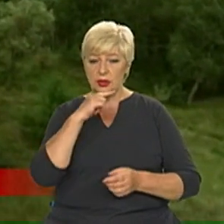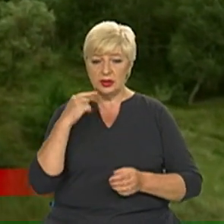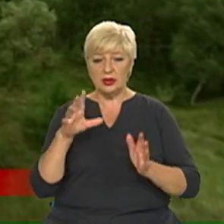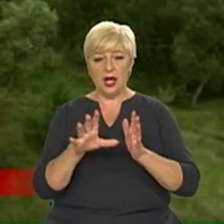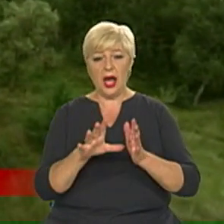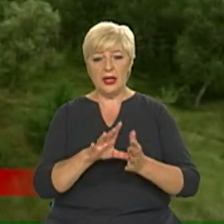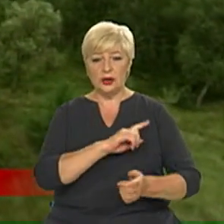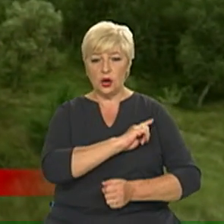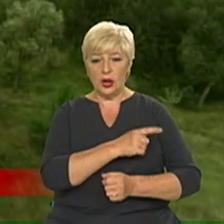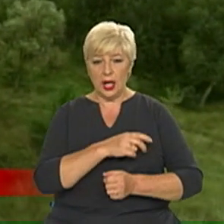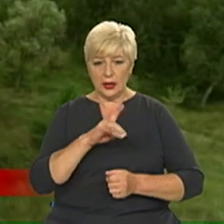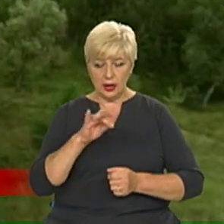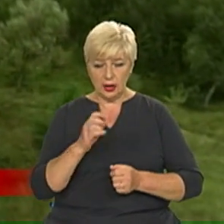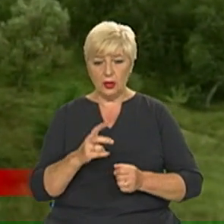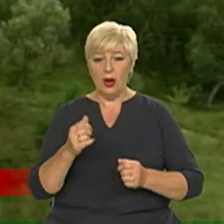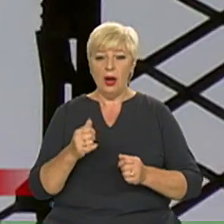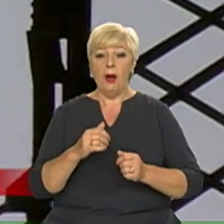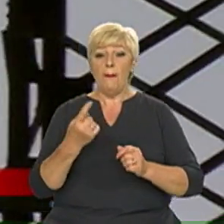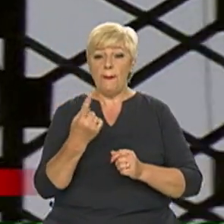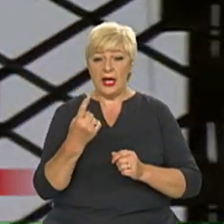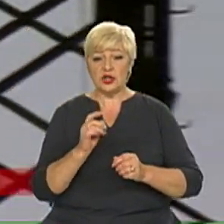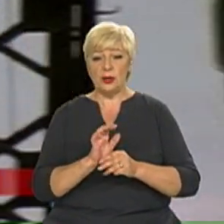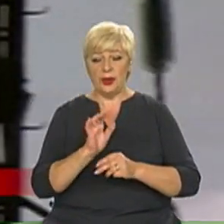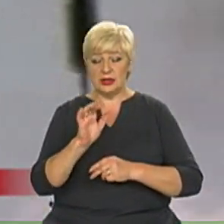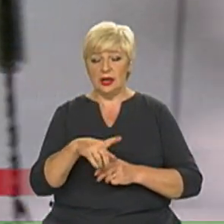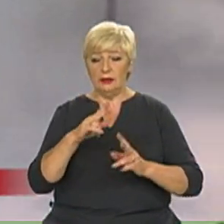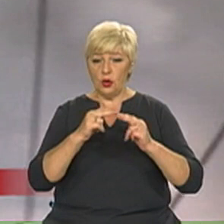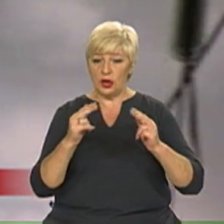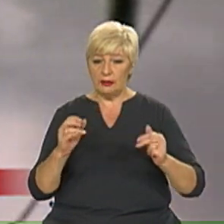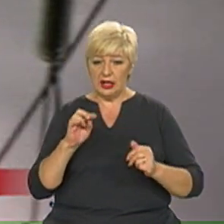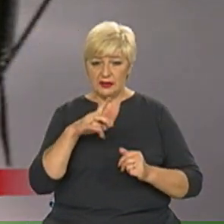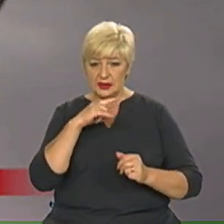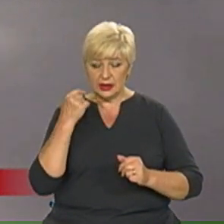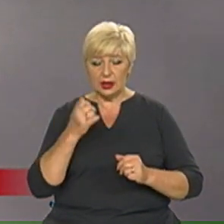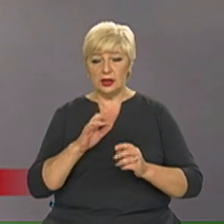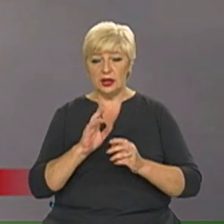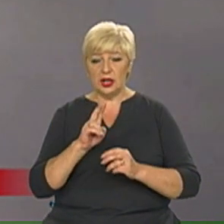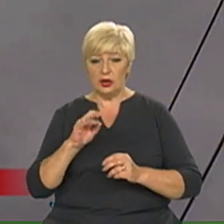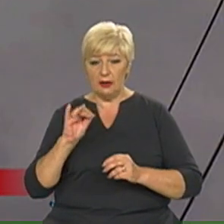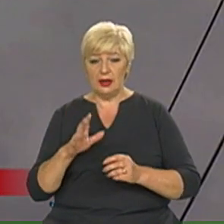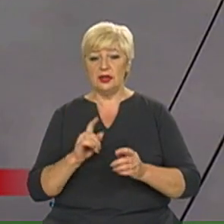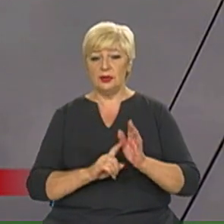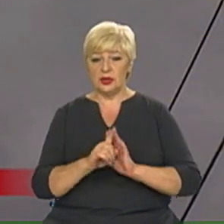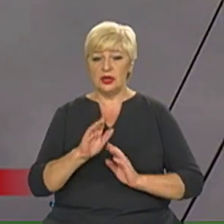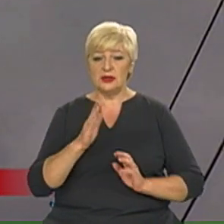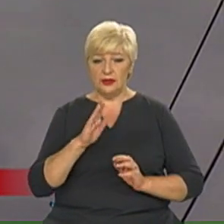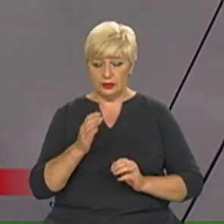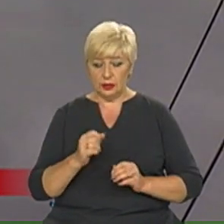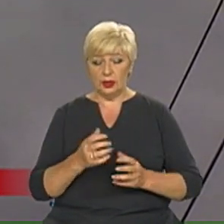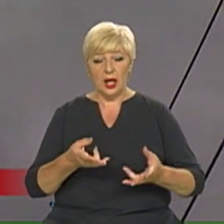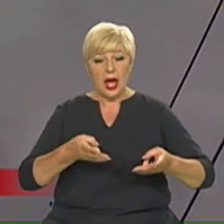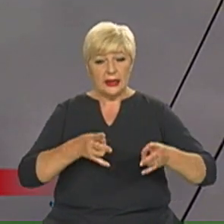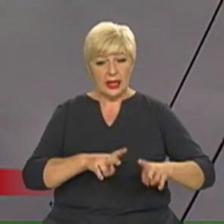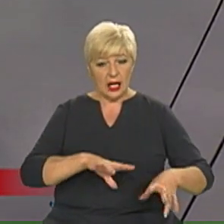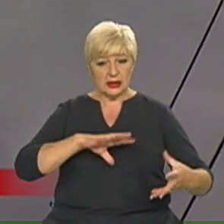російську електроенергію. Ба більше, перша поставка кремлівських кіловатів уже відбулась у вівторок 1 жовтня. Наслідки можуть